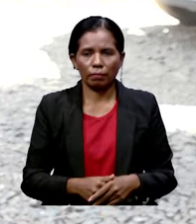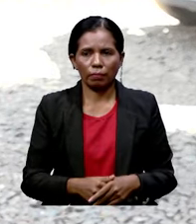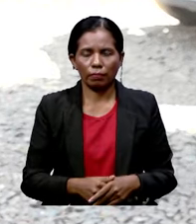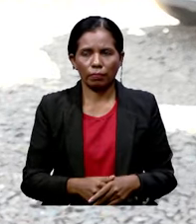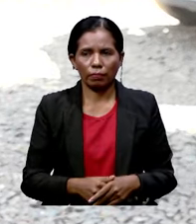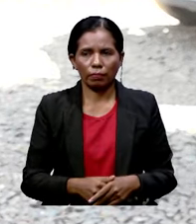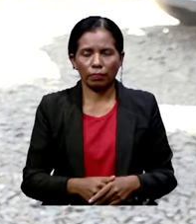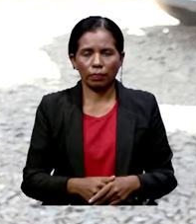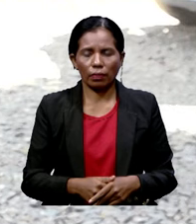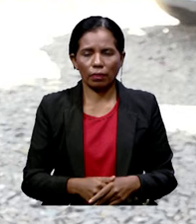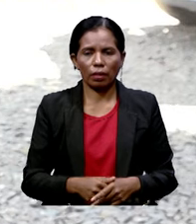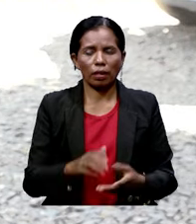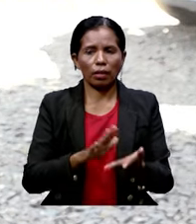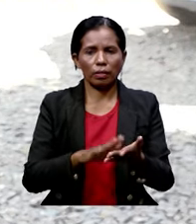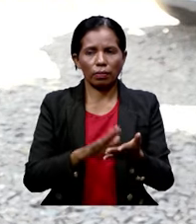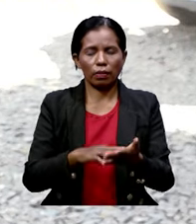ensino